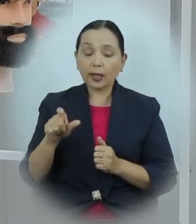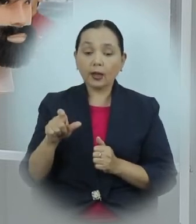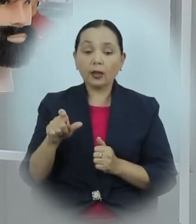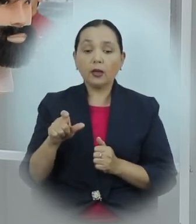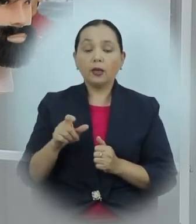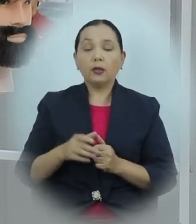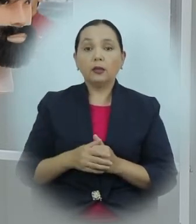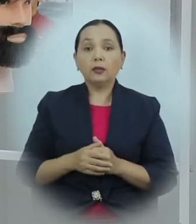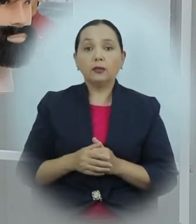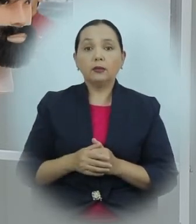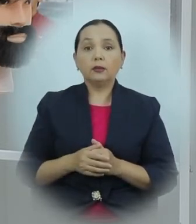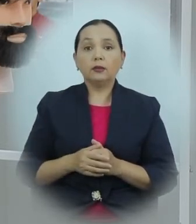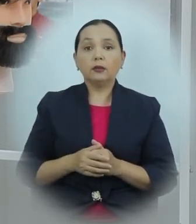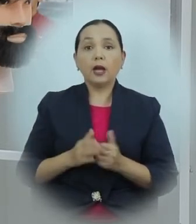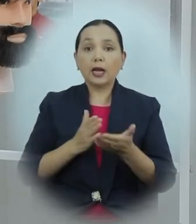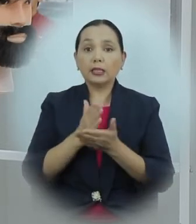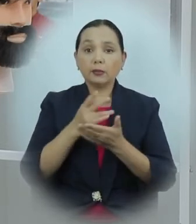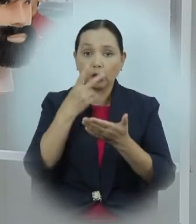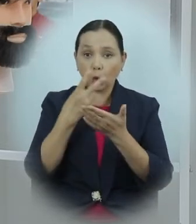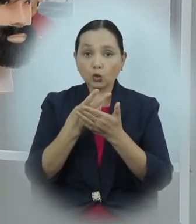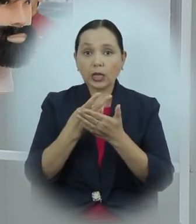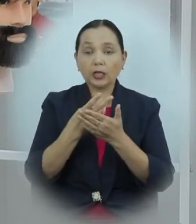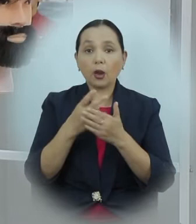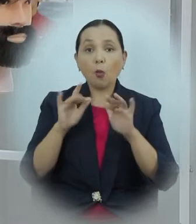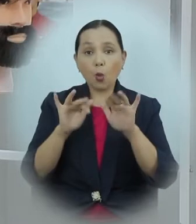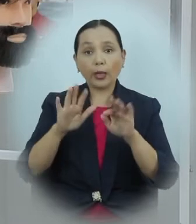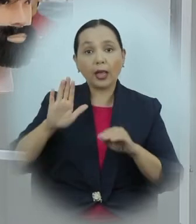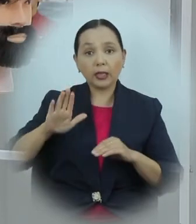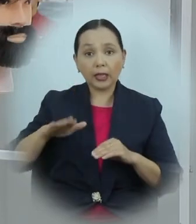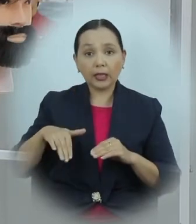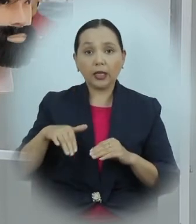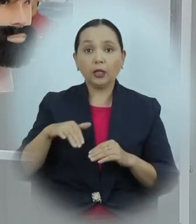Har bir mijozga xizmat ko'rsatil bo'lgandan keyin ustarada